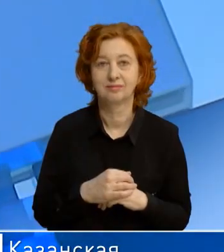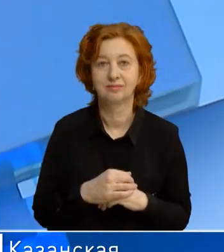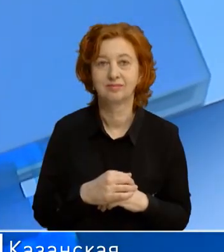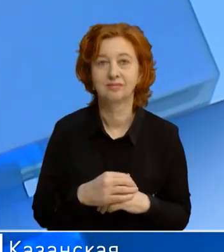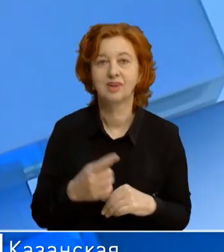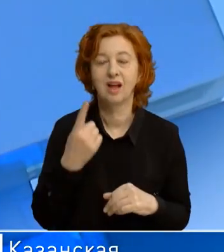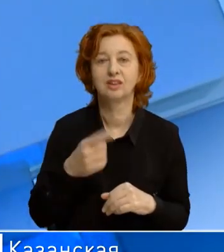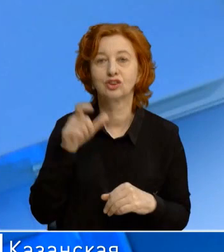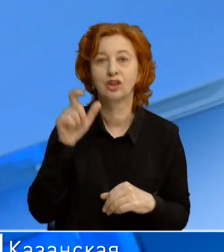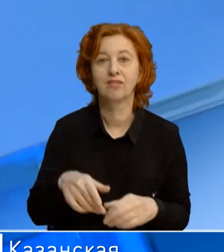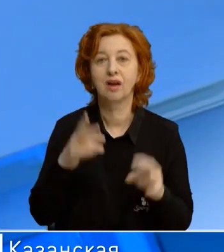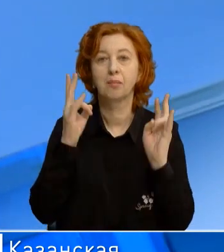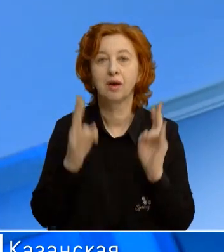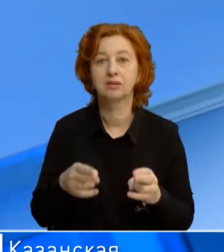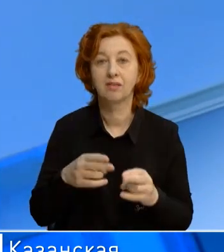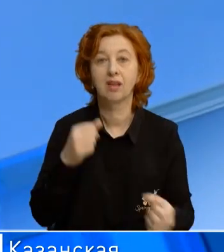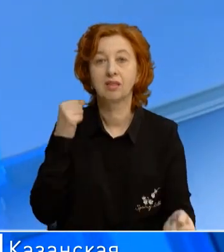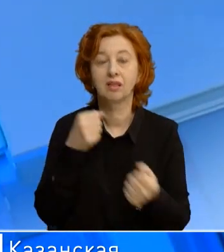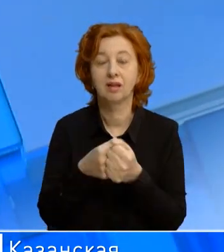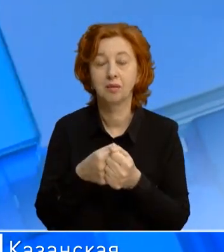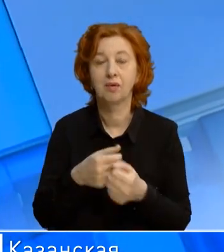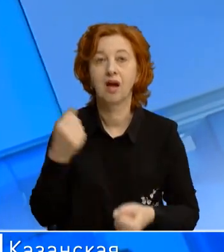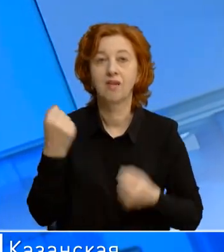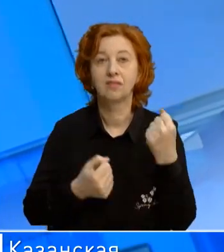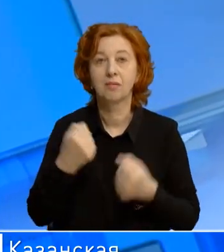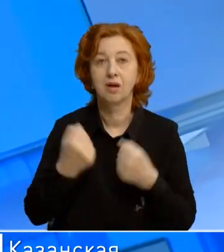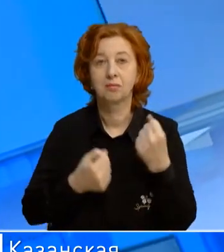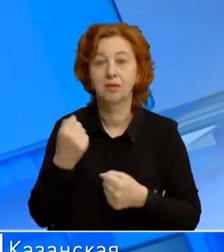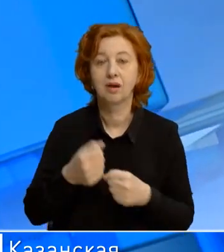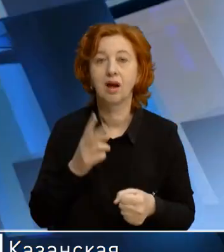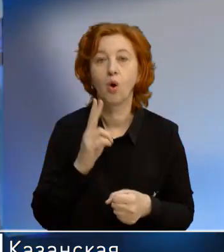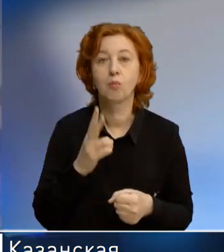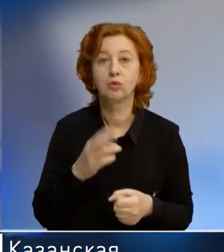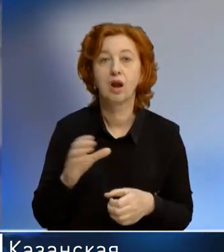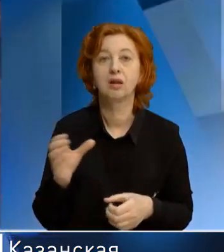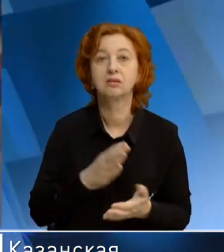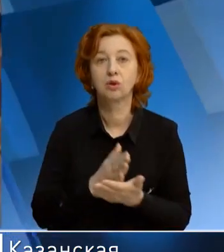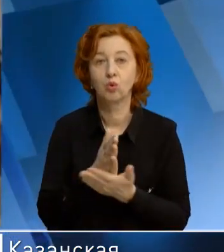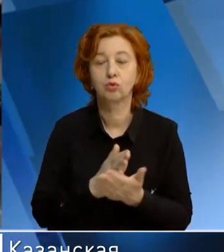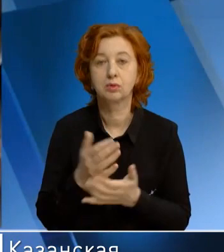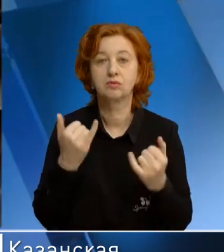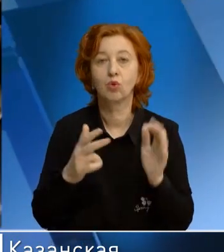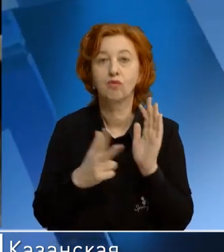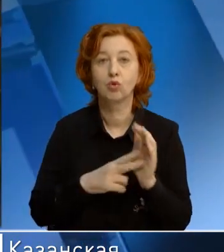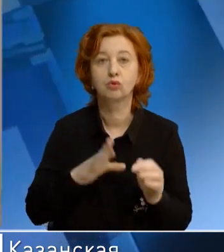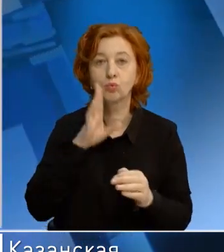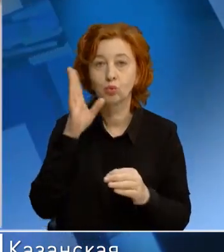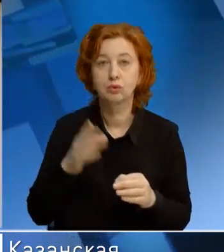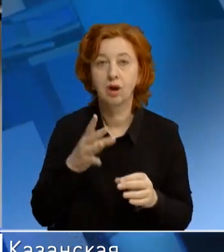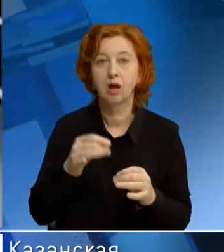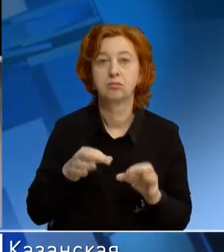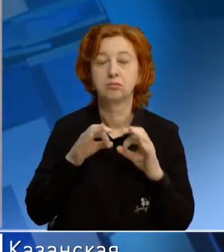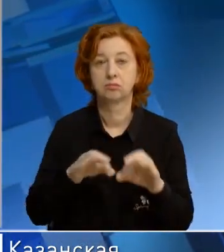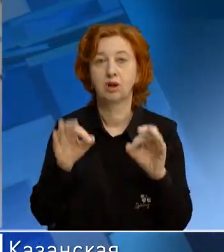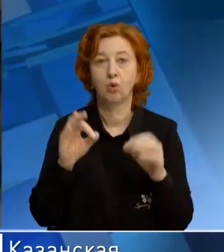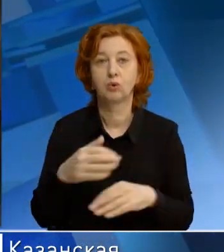Один человек пострадал в ДТП с участием автомобиля, такси и грузовика коммунальных служб. ЧП произошло сегодня утром в Ростове на улице